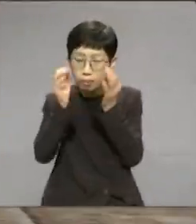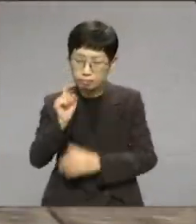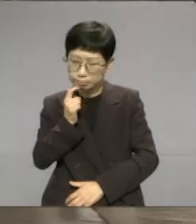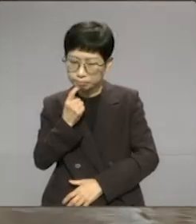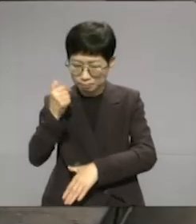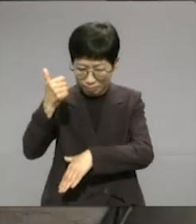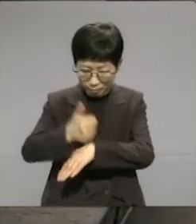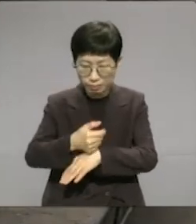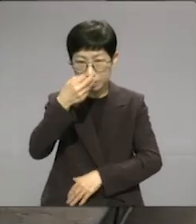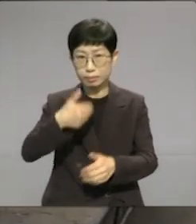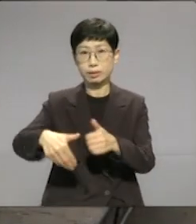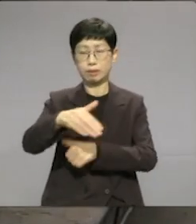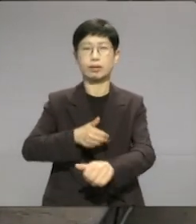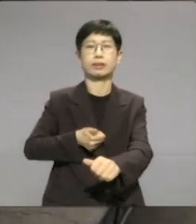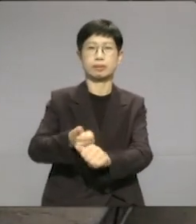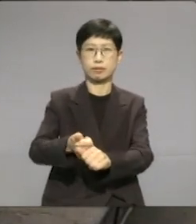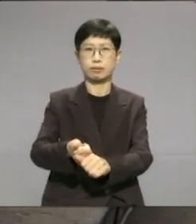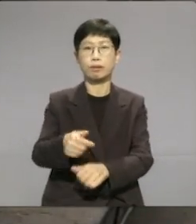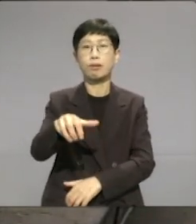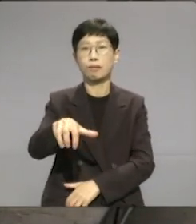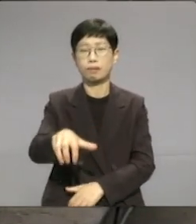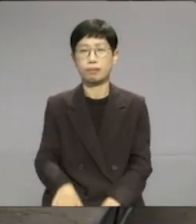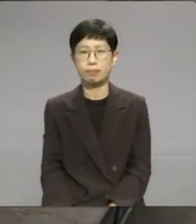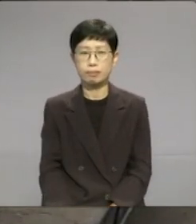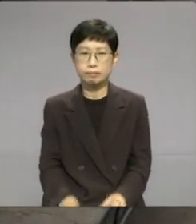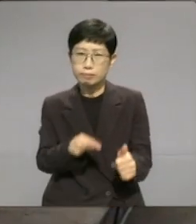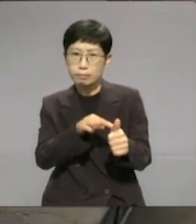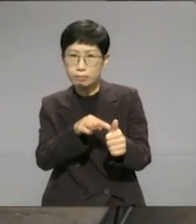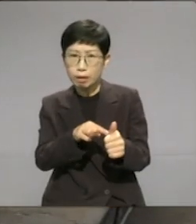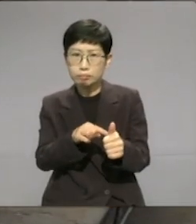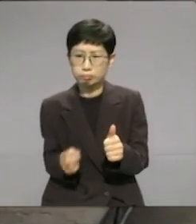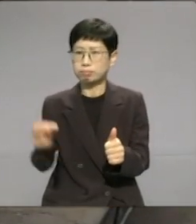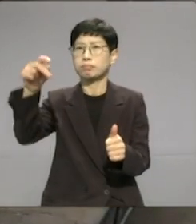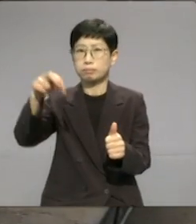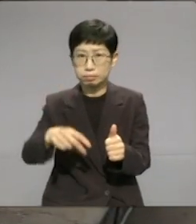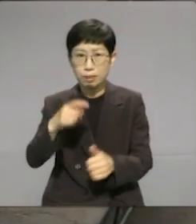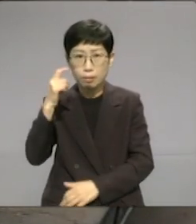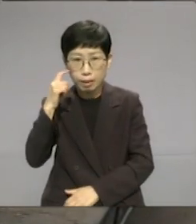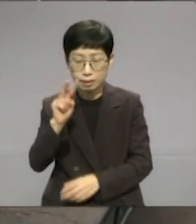힘든 상황을 극복한 상징이기도 합니다. 레스닉이 로키 스텝을 밟은 이유는